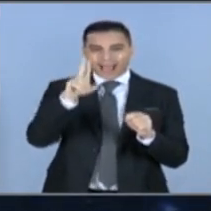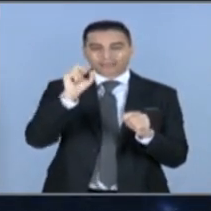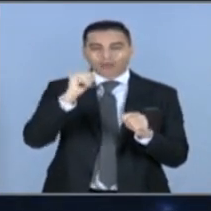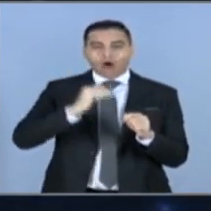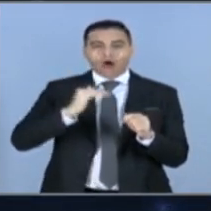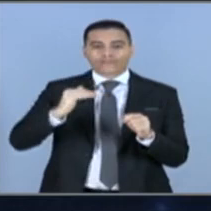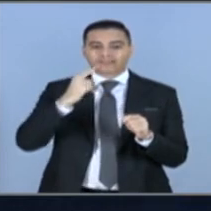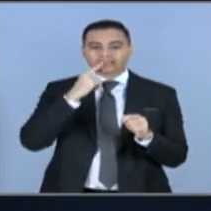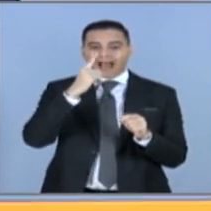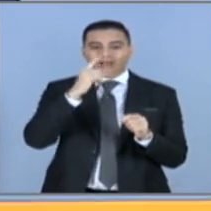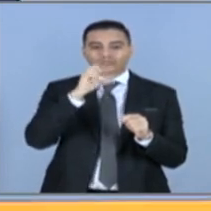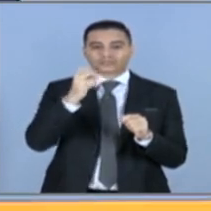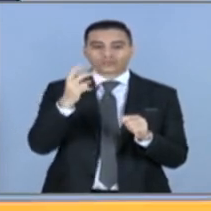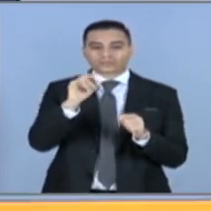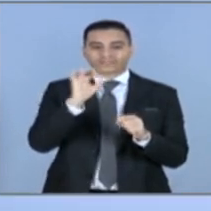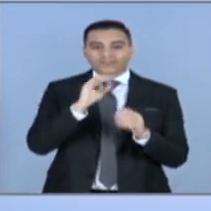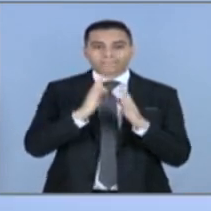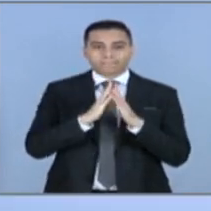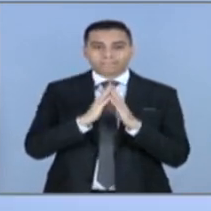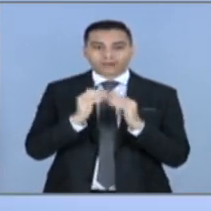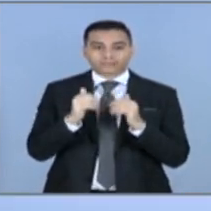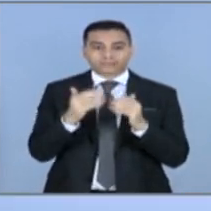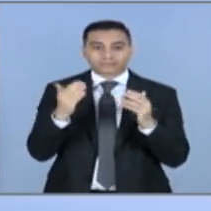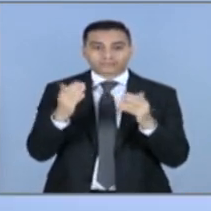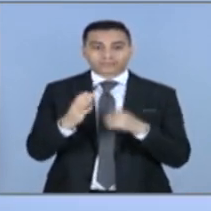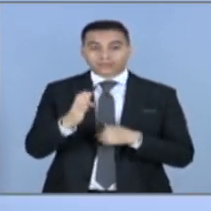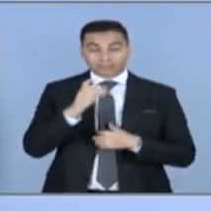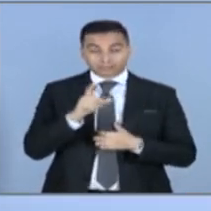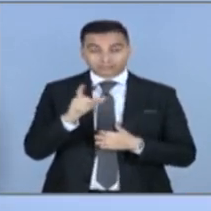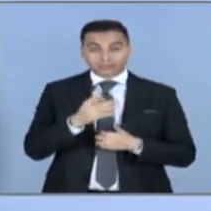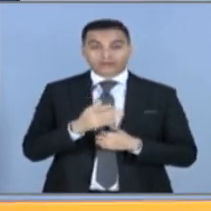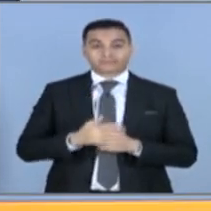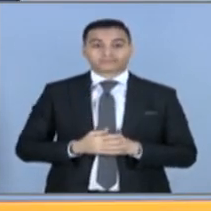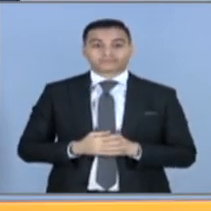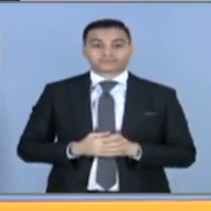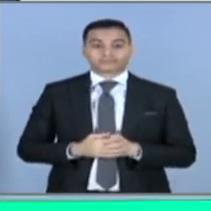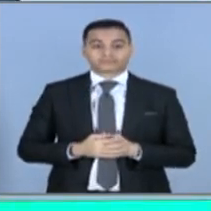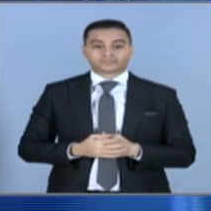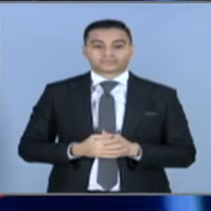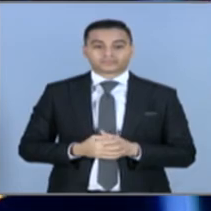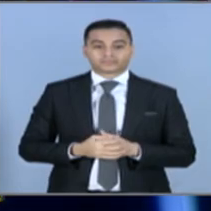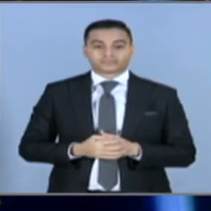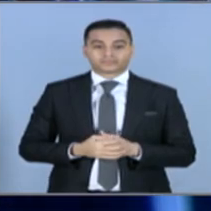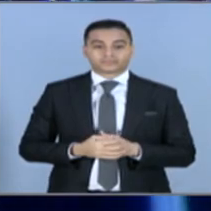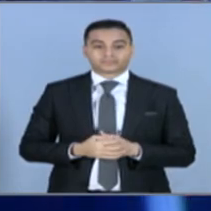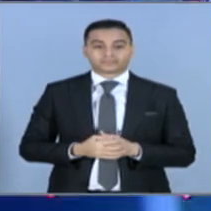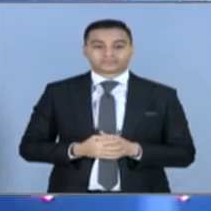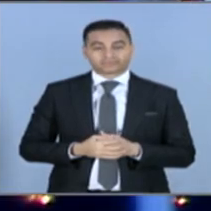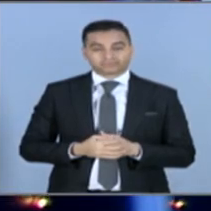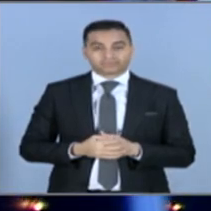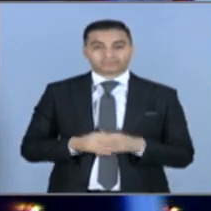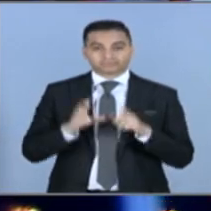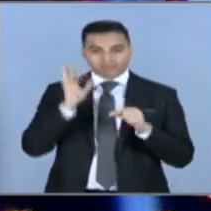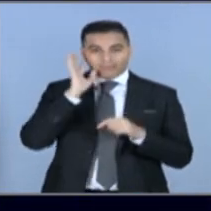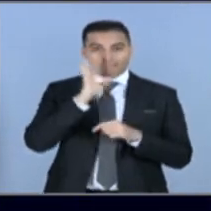1952؟ دكتور فيكتور، مصر. مصر، إجابة صحيحة. أساس الأمين